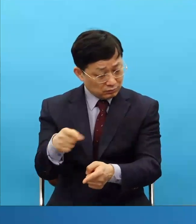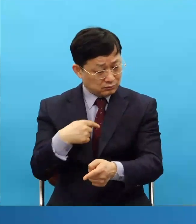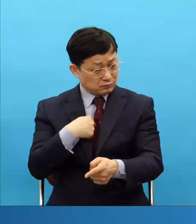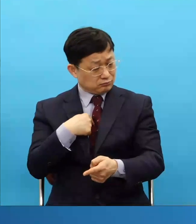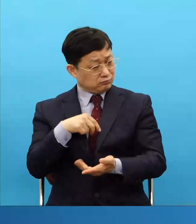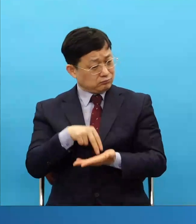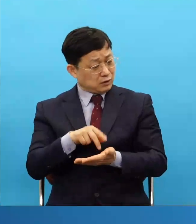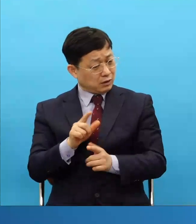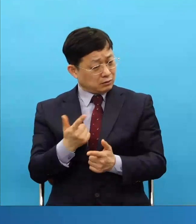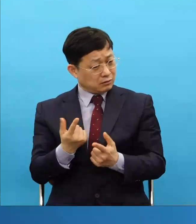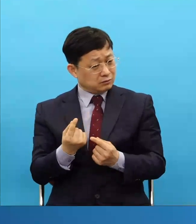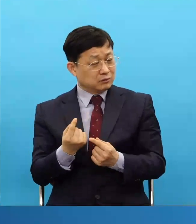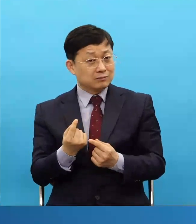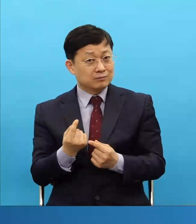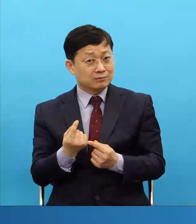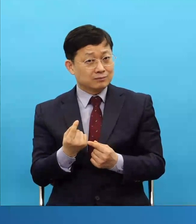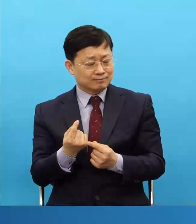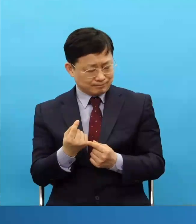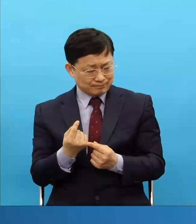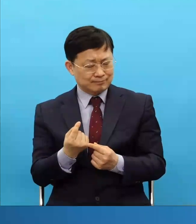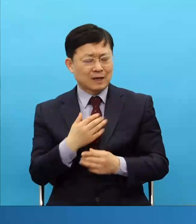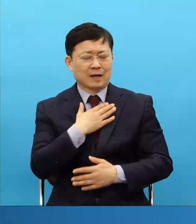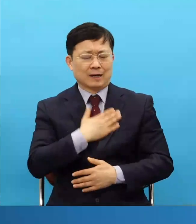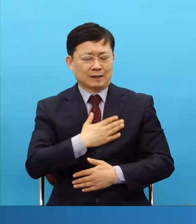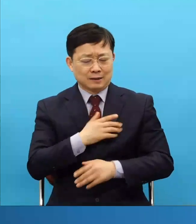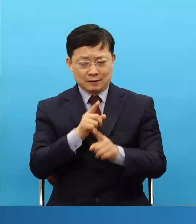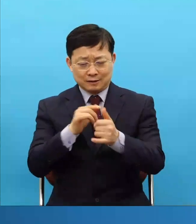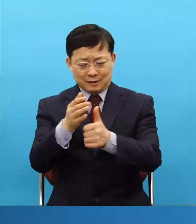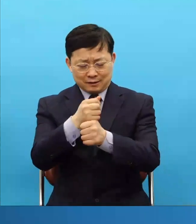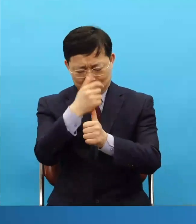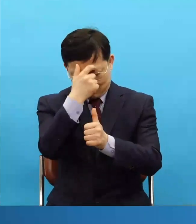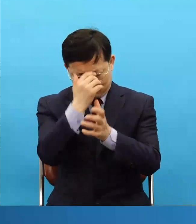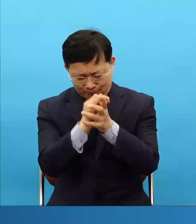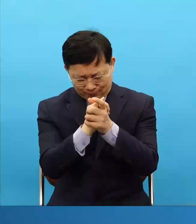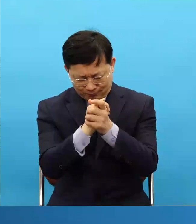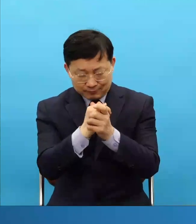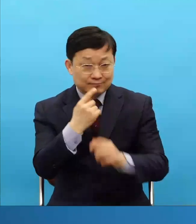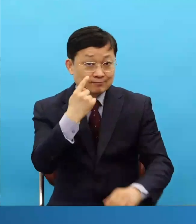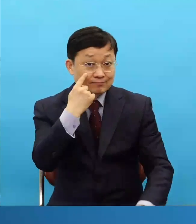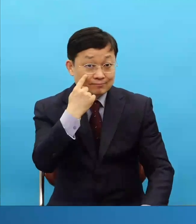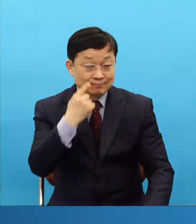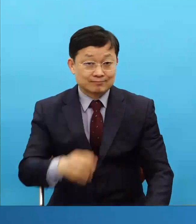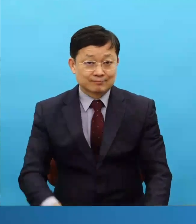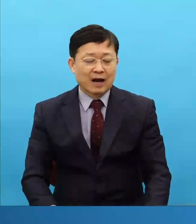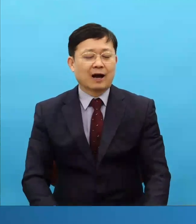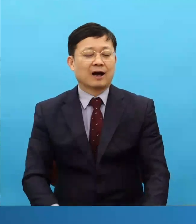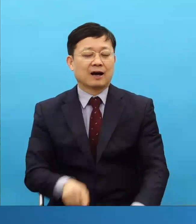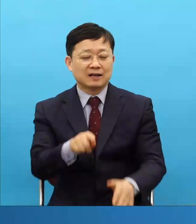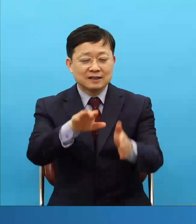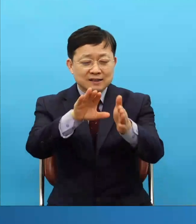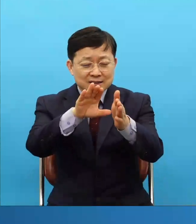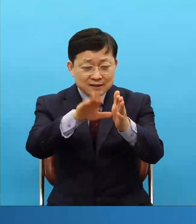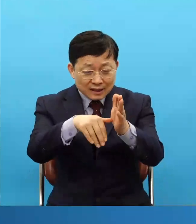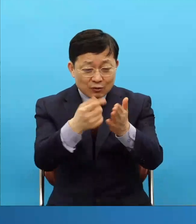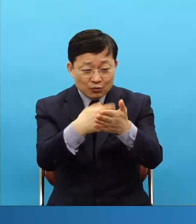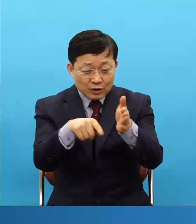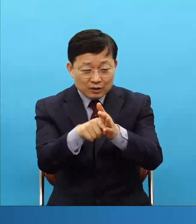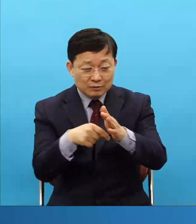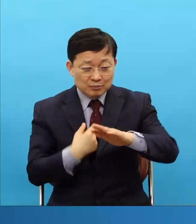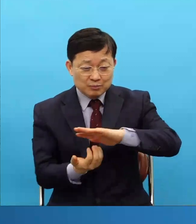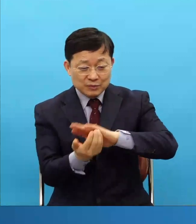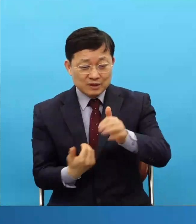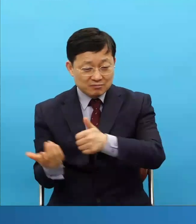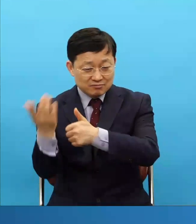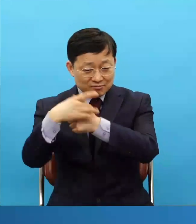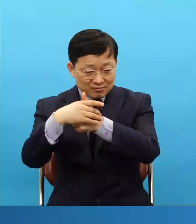looks like we're facing a crisis. 그때마다 기도 잡으세요. Each time, hold to this and pray. 이때를 위하여. It was for a time such as this.